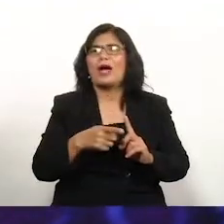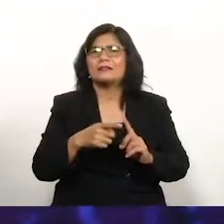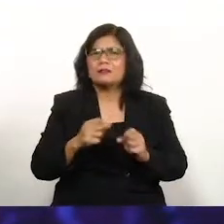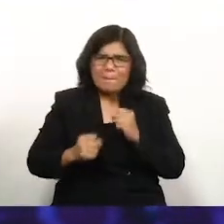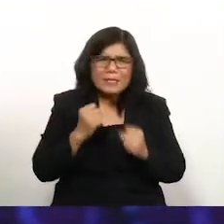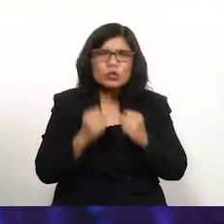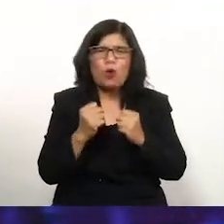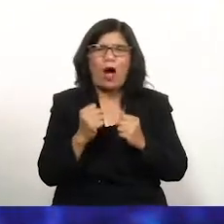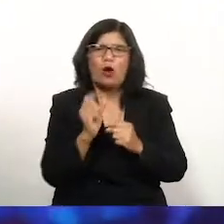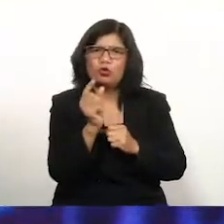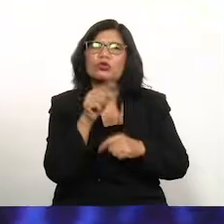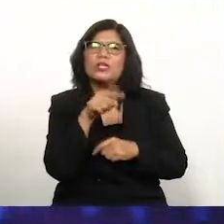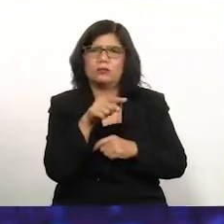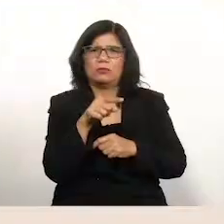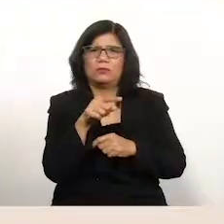Click